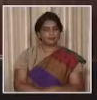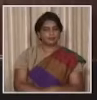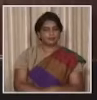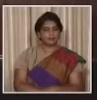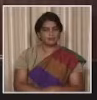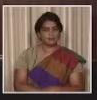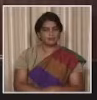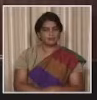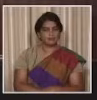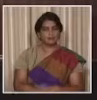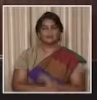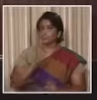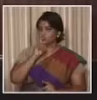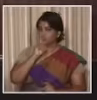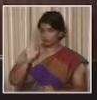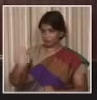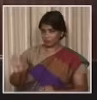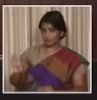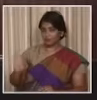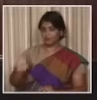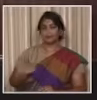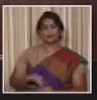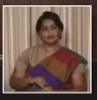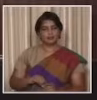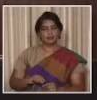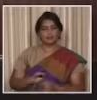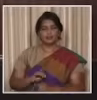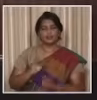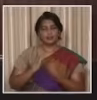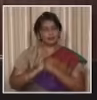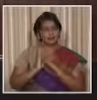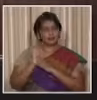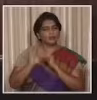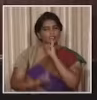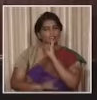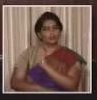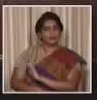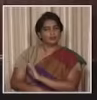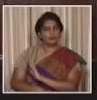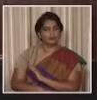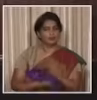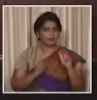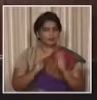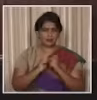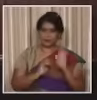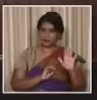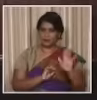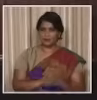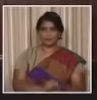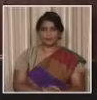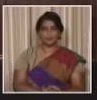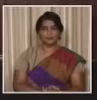හරි. ඒ ඔබතුමා නිසද්ද වෙන්න. ඔබතුමා නිසද්ද වෙන ගරු මන්ත්‍රීතුමා. ඔබතුමාට අදාළ නැහැ නේ මේ ප්‍රශ්නේ.